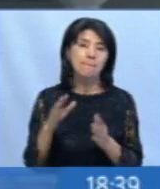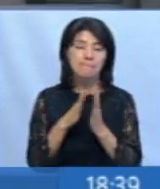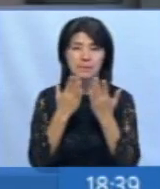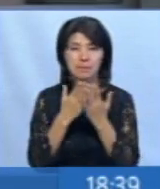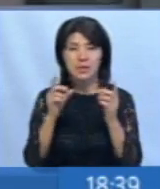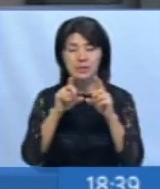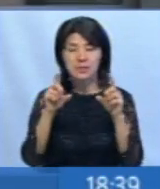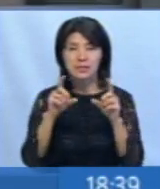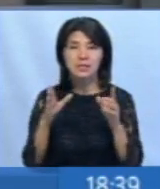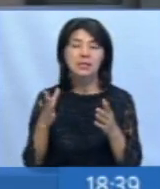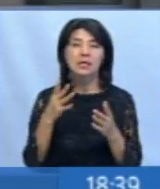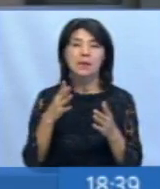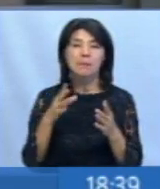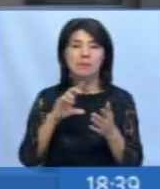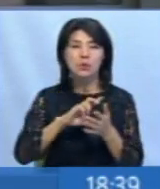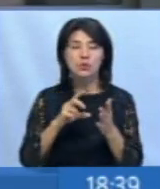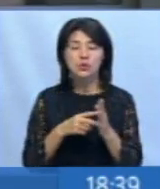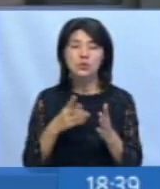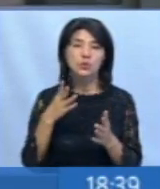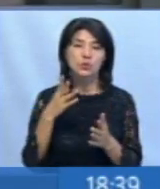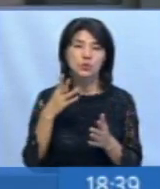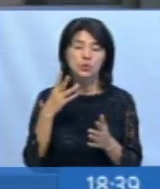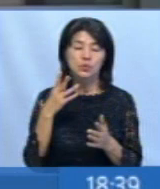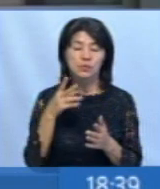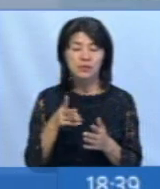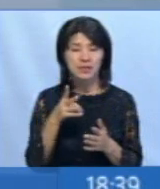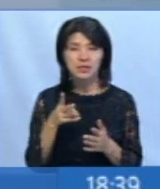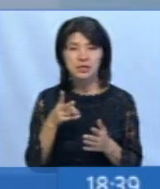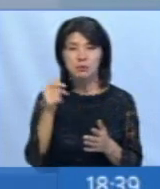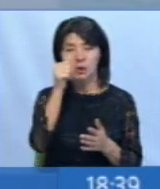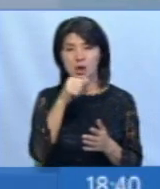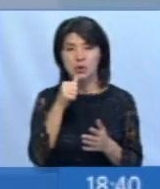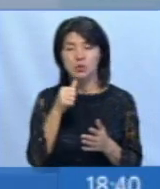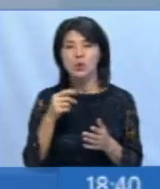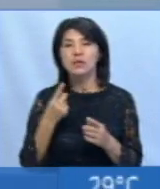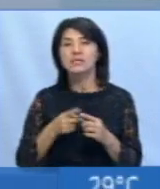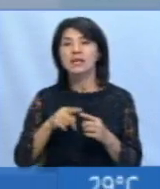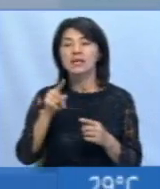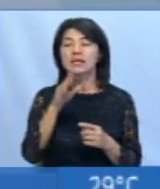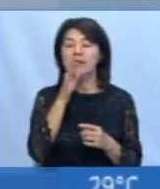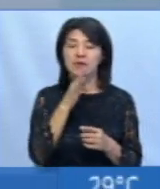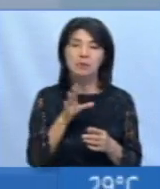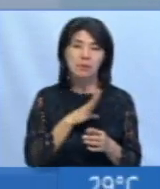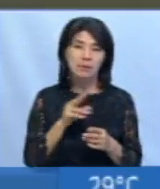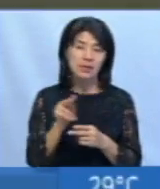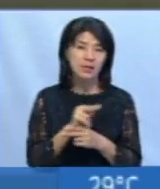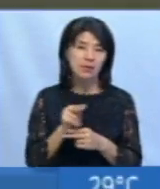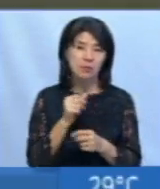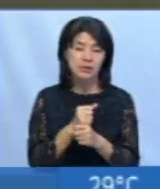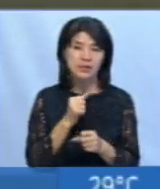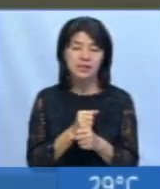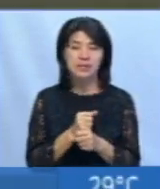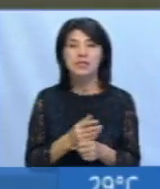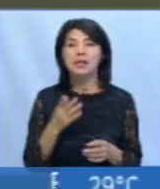1700 квадратных метров построили в 70-х годах. За это время здесь проводили лишь текущие ремонты, а в этом году впервые провели капитальный